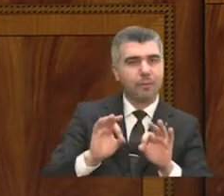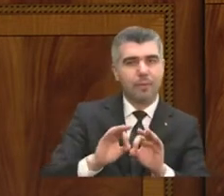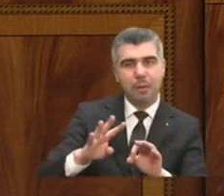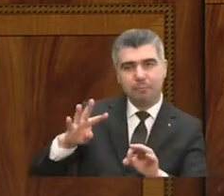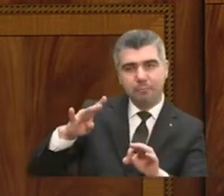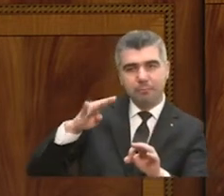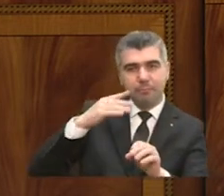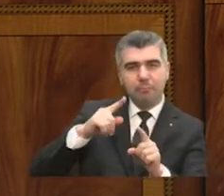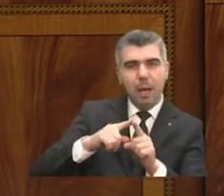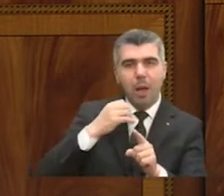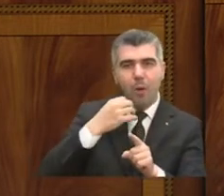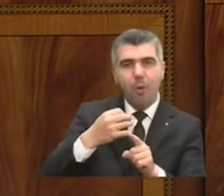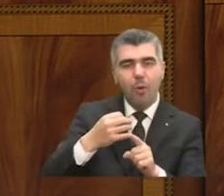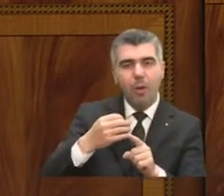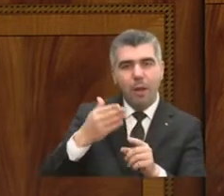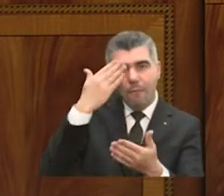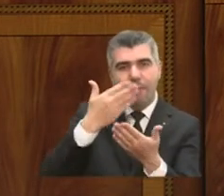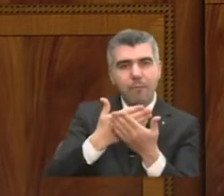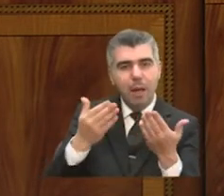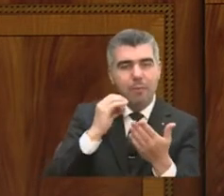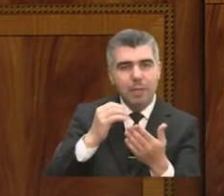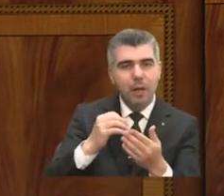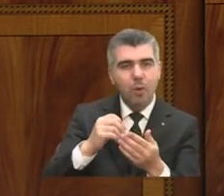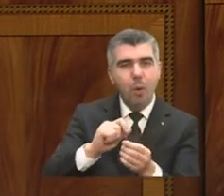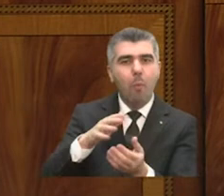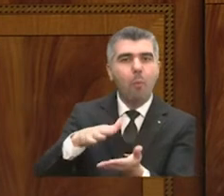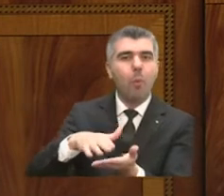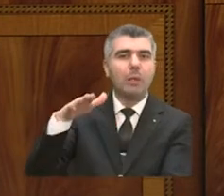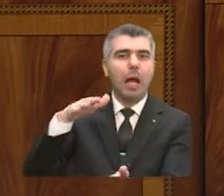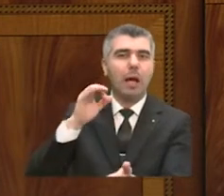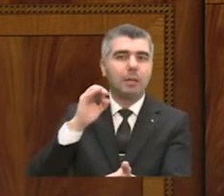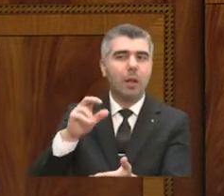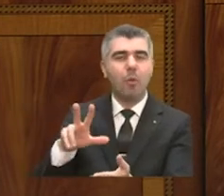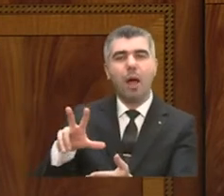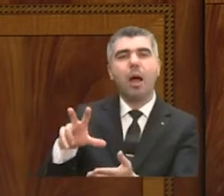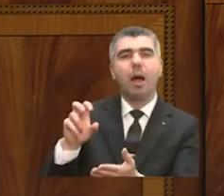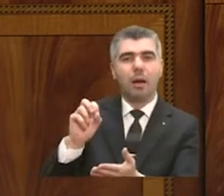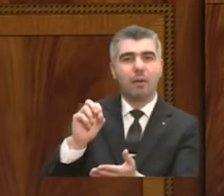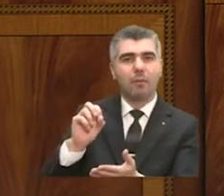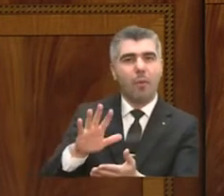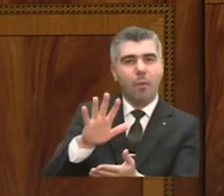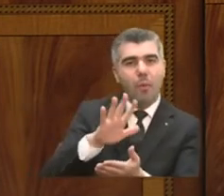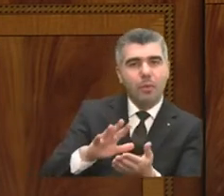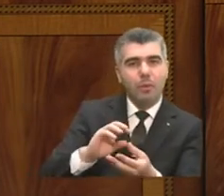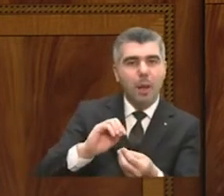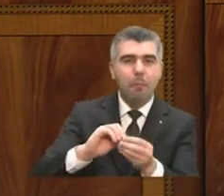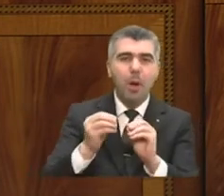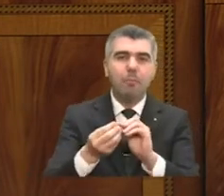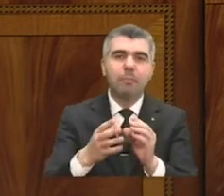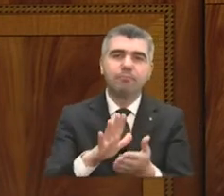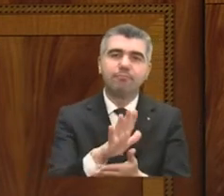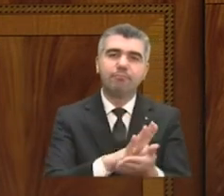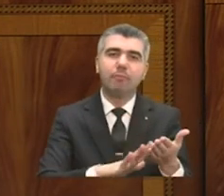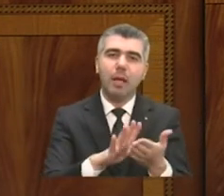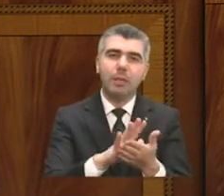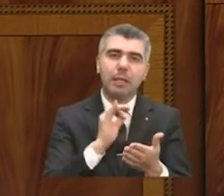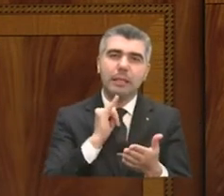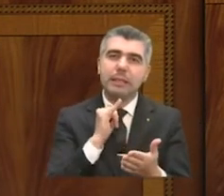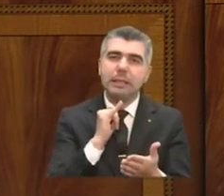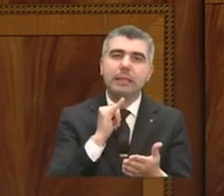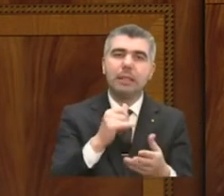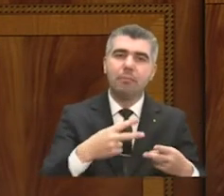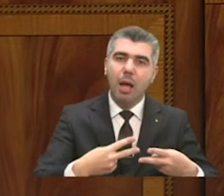contient et qui sont justement le gaz. Nous savons également et nous connaissons tous